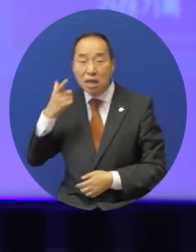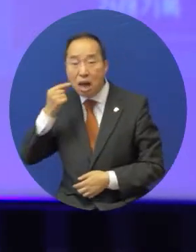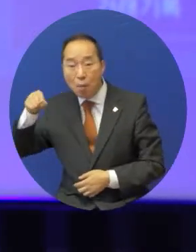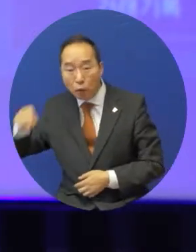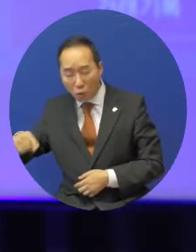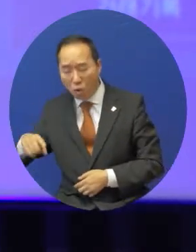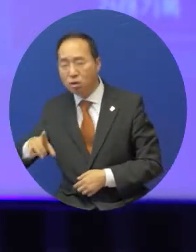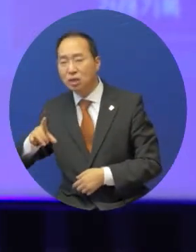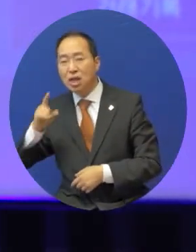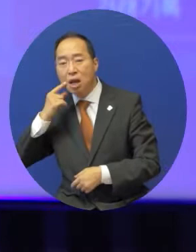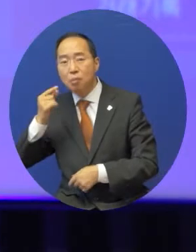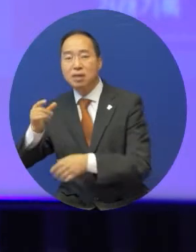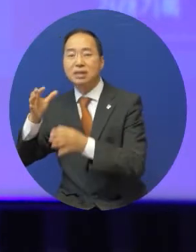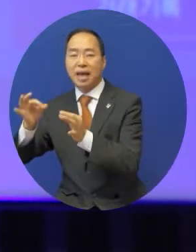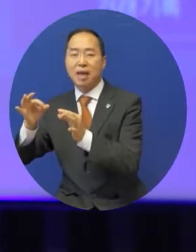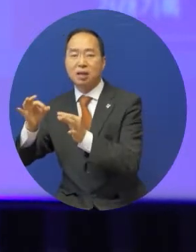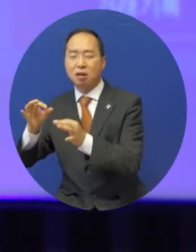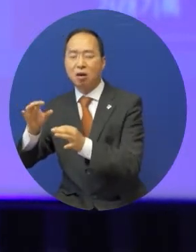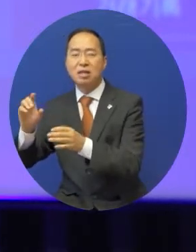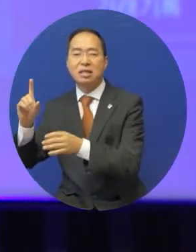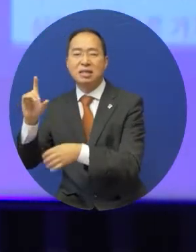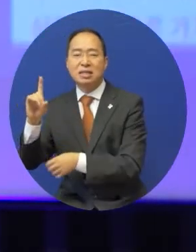들어가고요. 특히 이제 우리